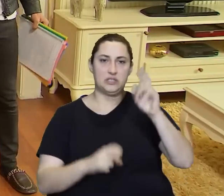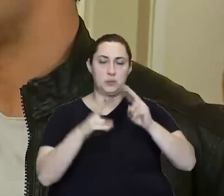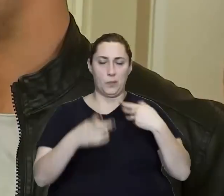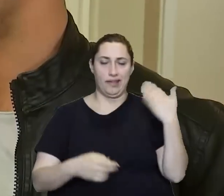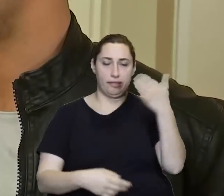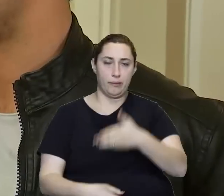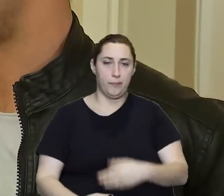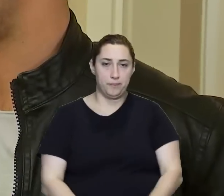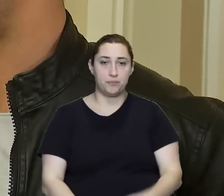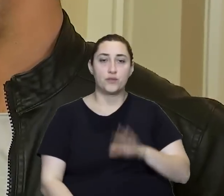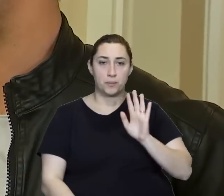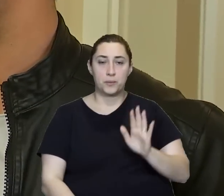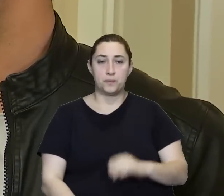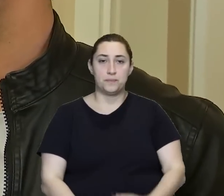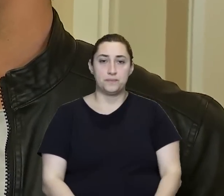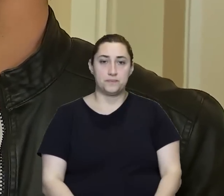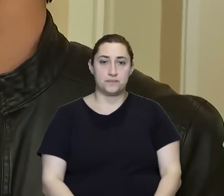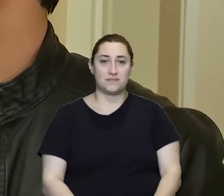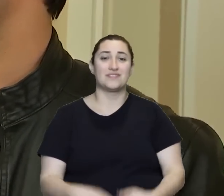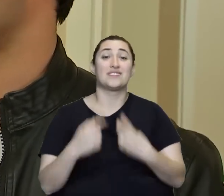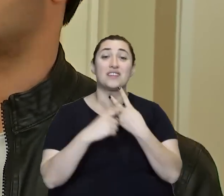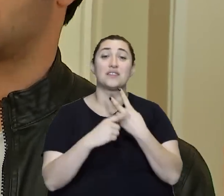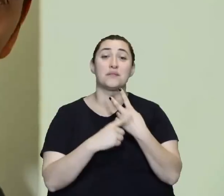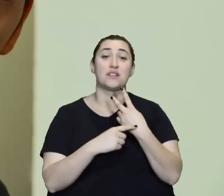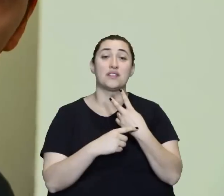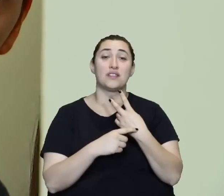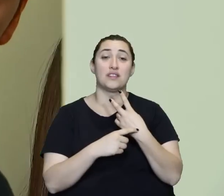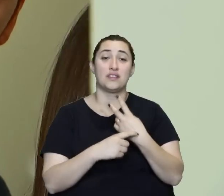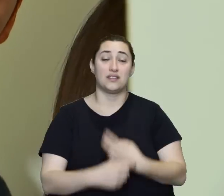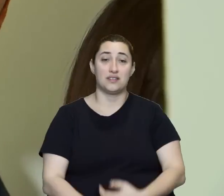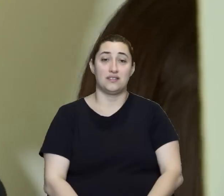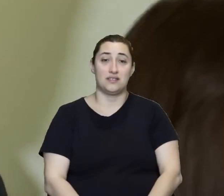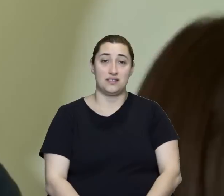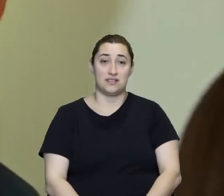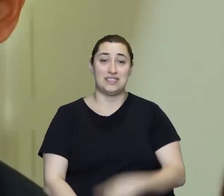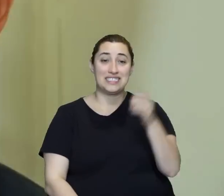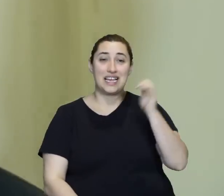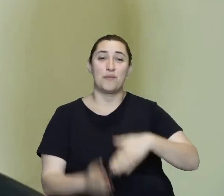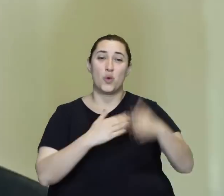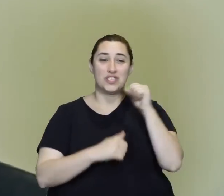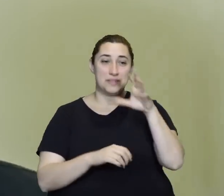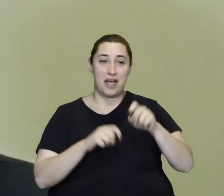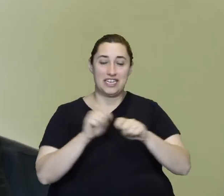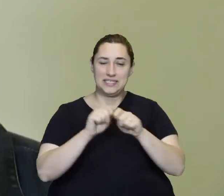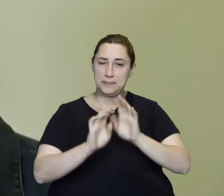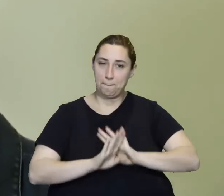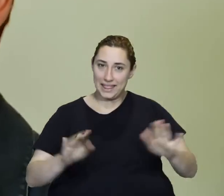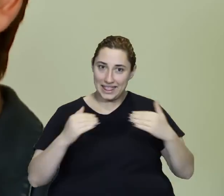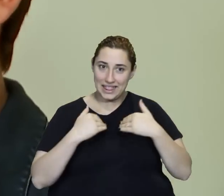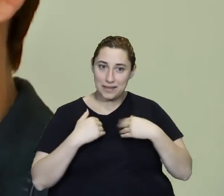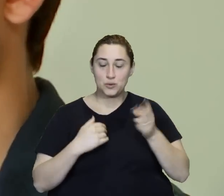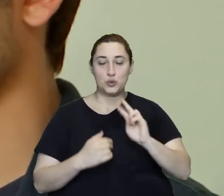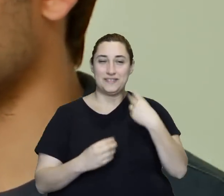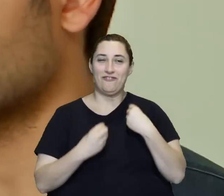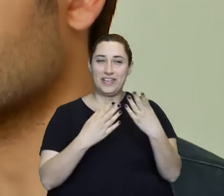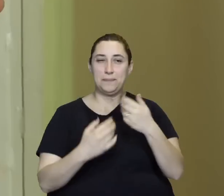gideceğim. Tamam. Yasemin. Siz gelmeden şu siparişleri bitireyim de sonra